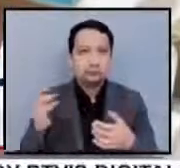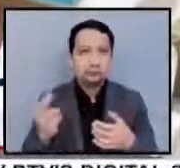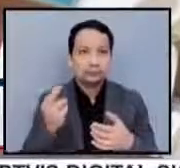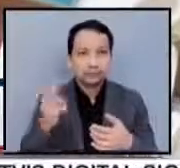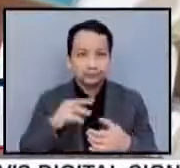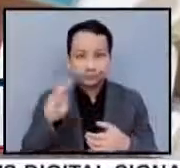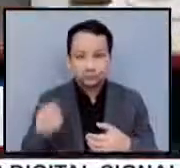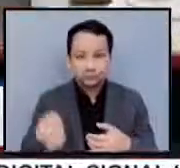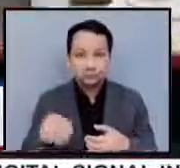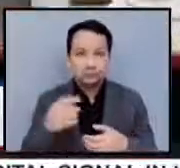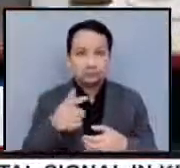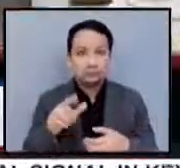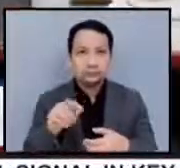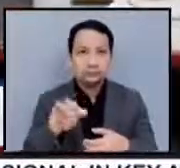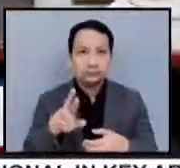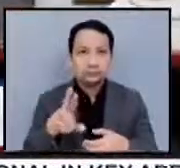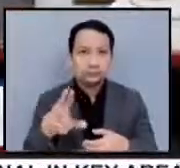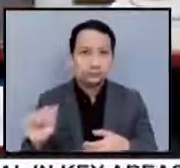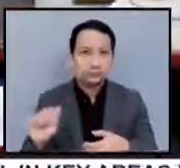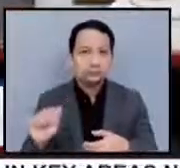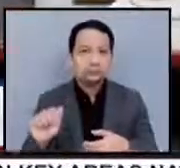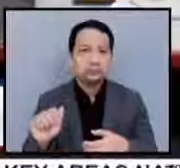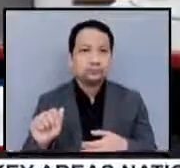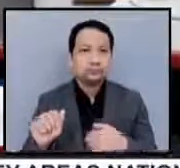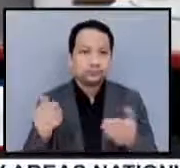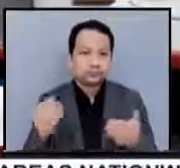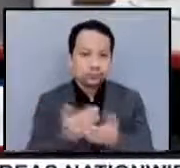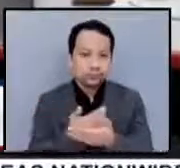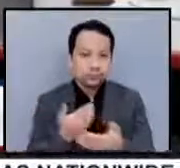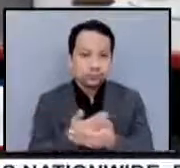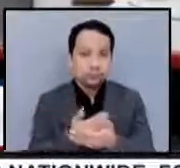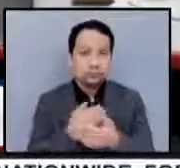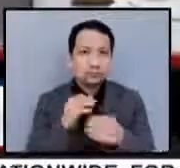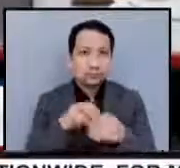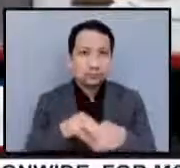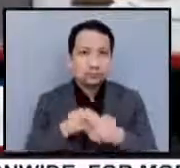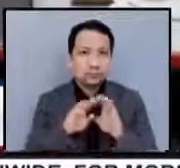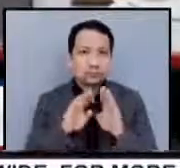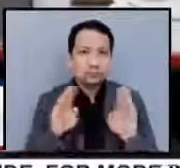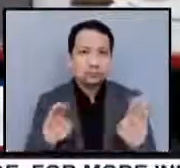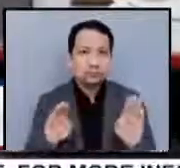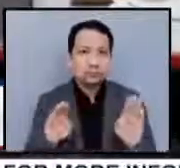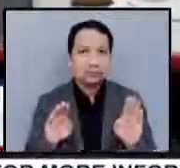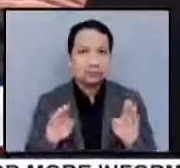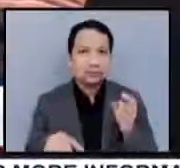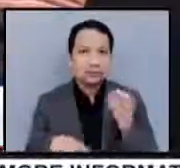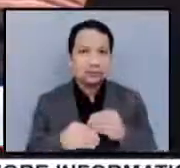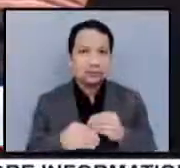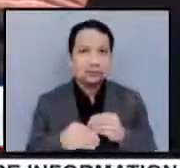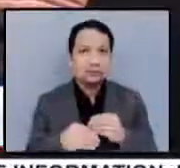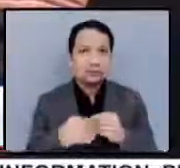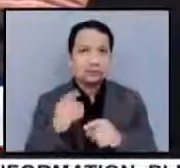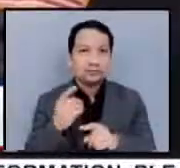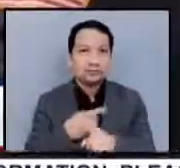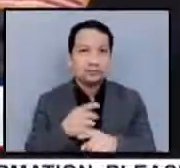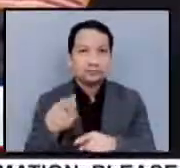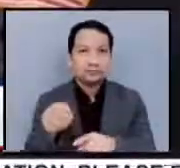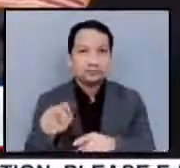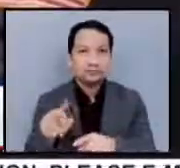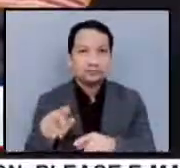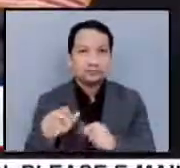Galleria. Samantala, para naman sa mga bagong botante, bubuksan ang registration December 12, 2022 hanggang January